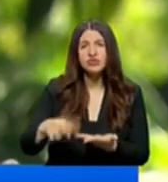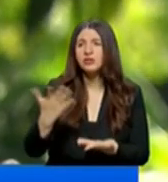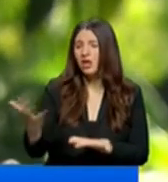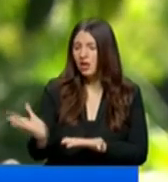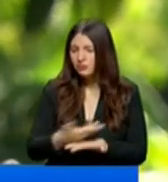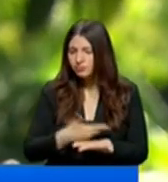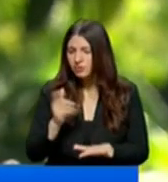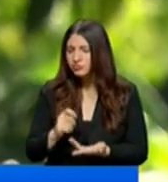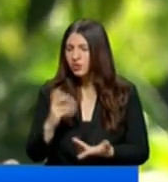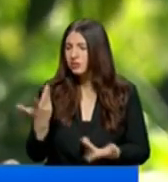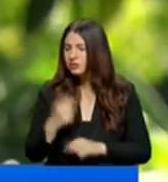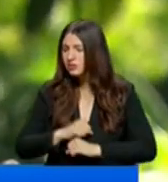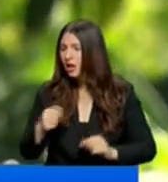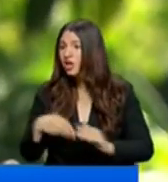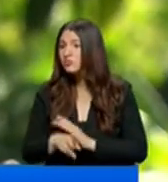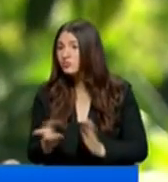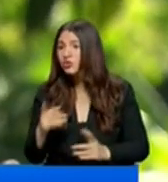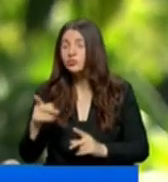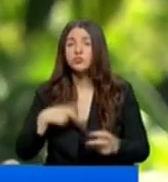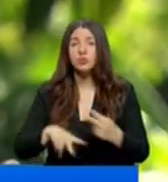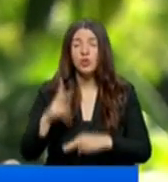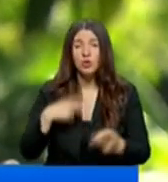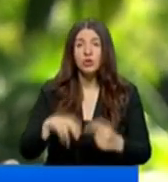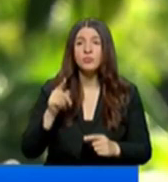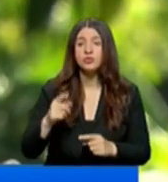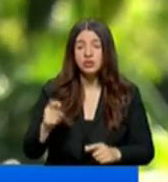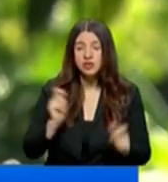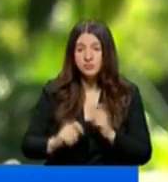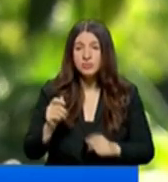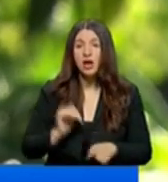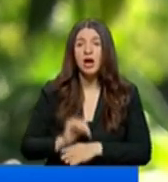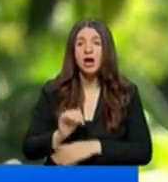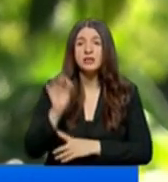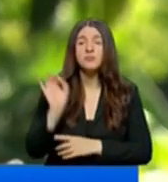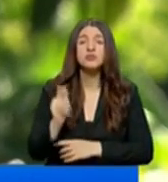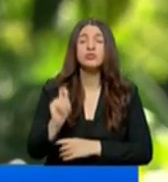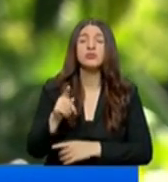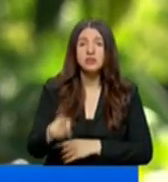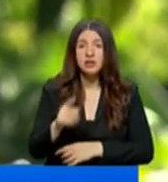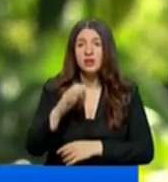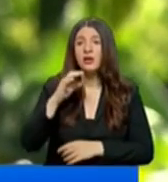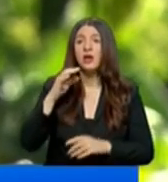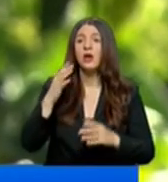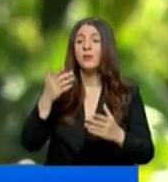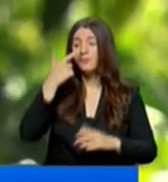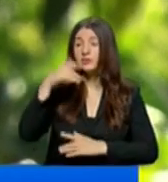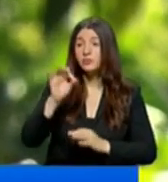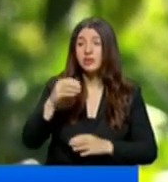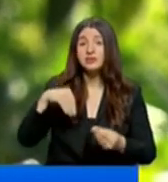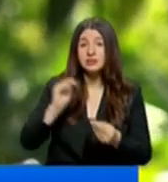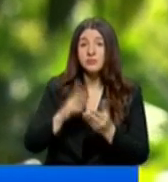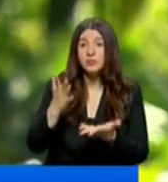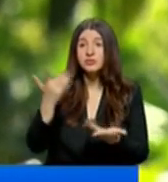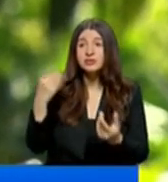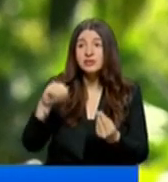neyi bitecek? Nasıl zarar etmeyecek? Bunun formüllerini, bunun uygulamalarını hayata geçirmek zorundasınız. Mazota bu kadar zam. Ya bu